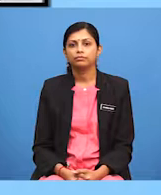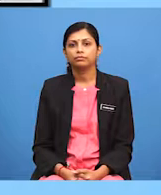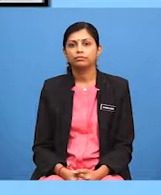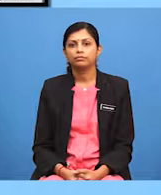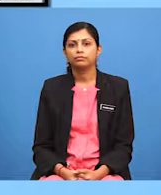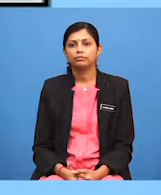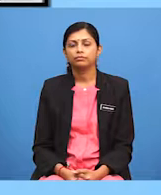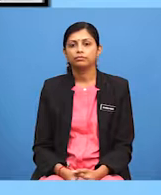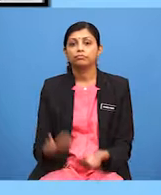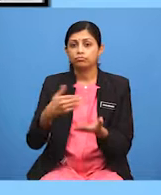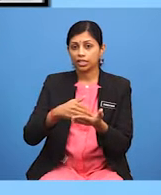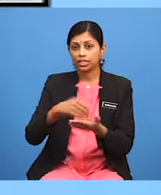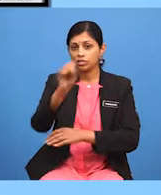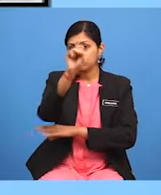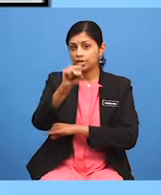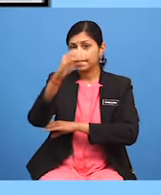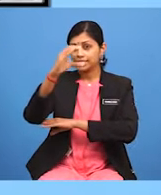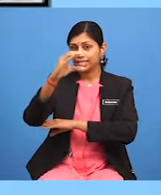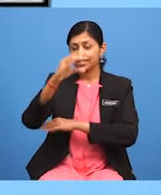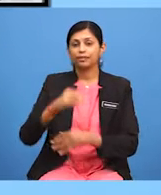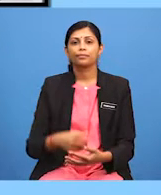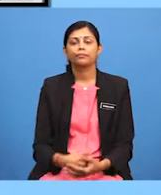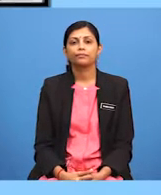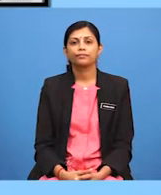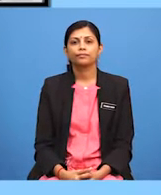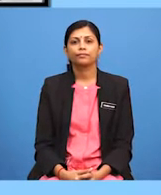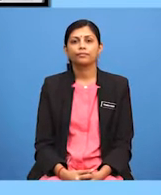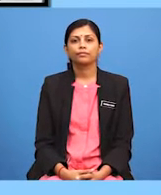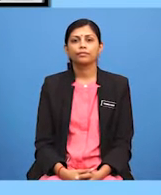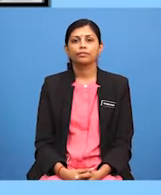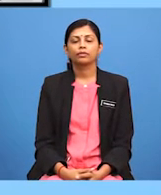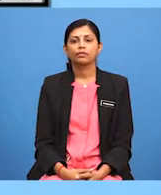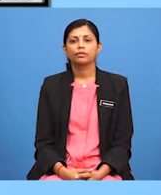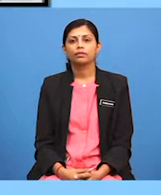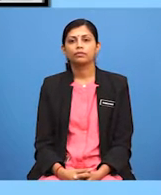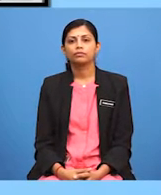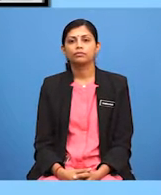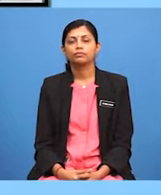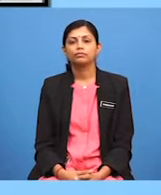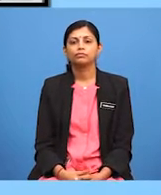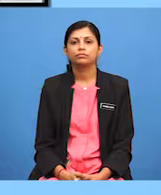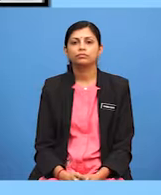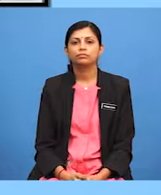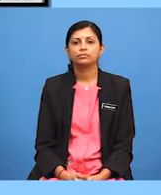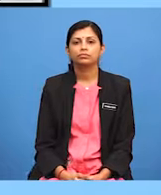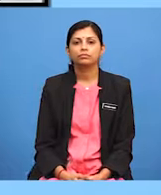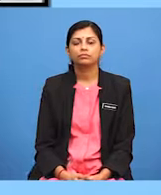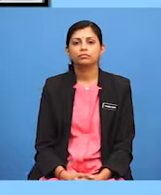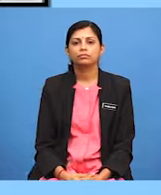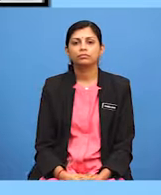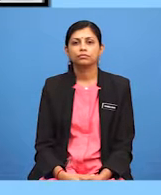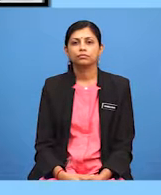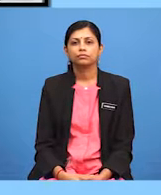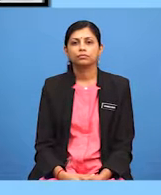meter. Soalannya ialah A. Berapakah kerja yang